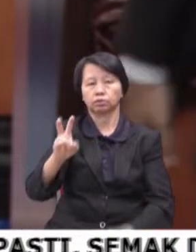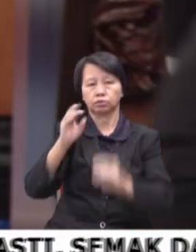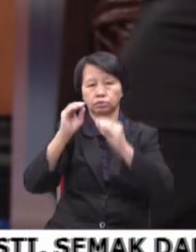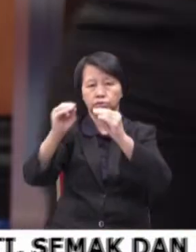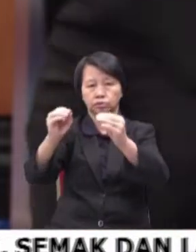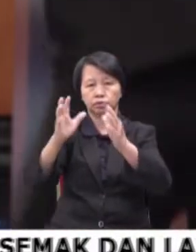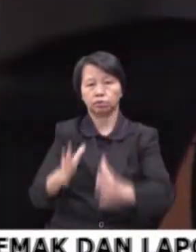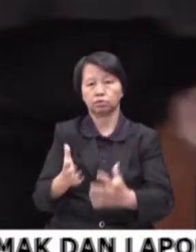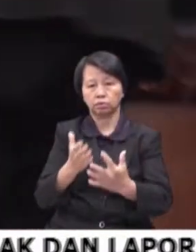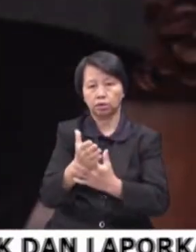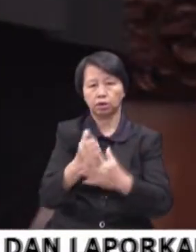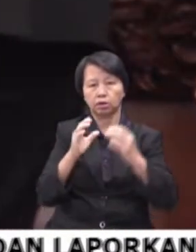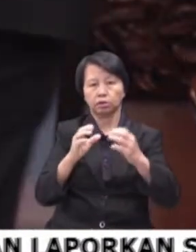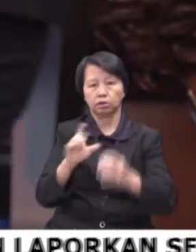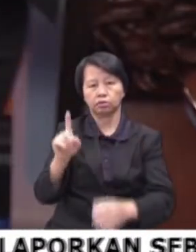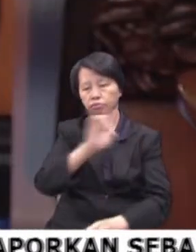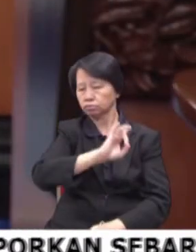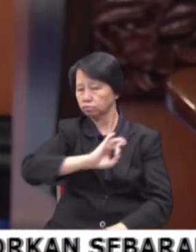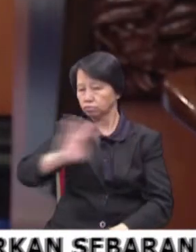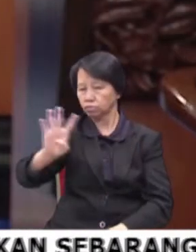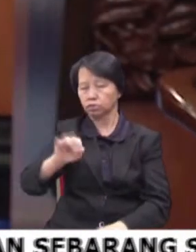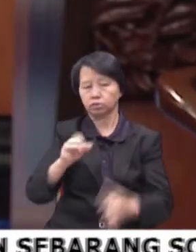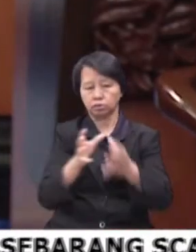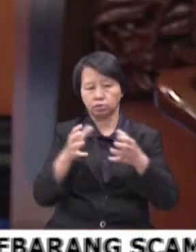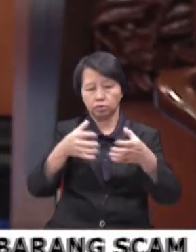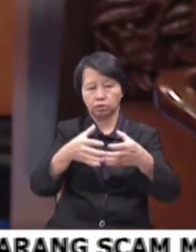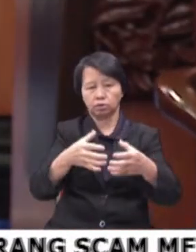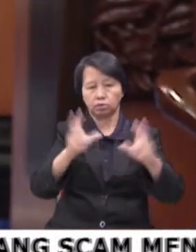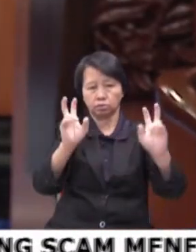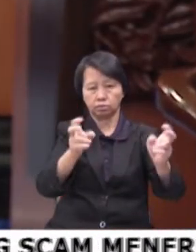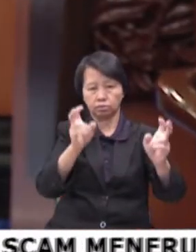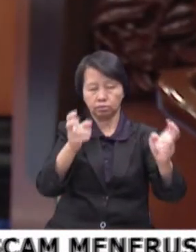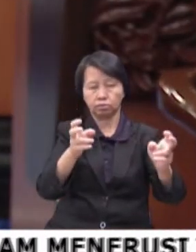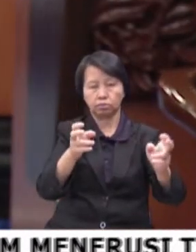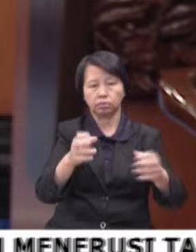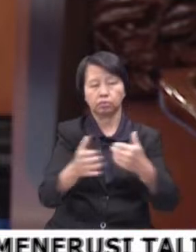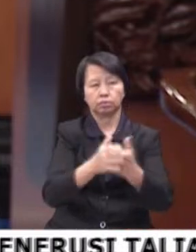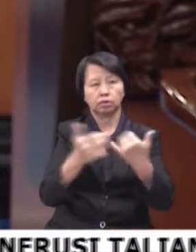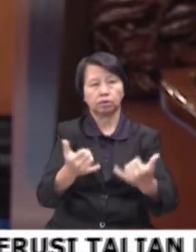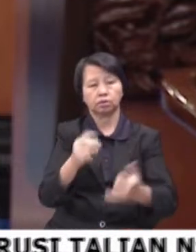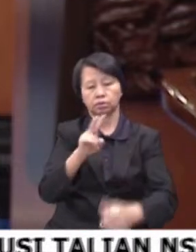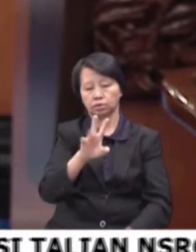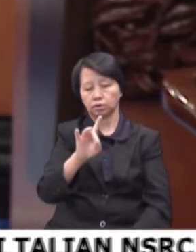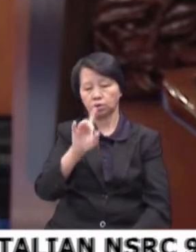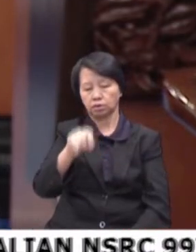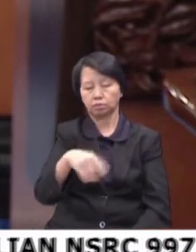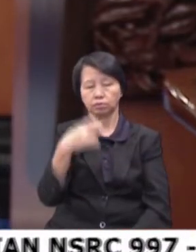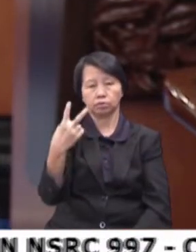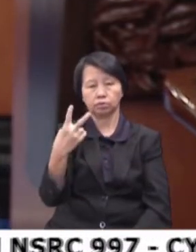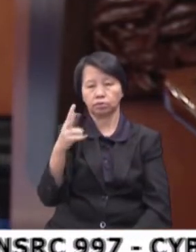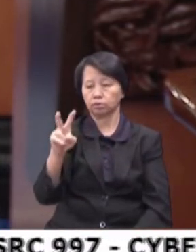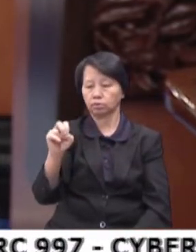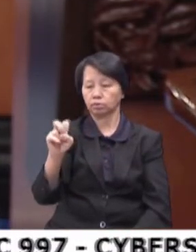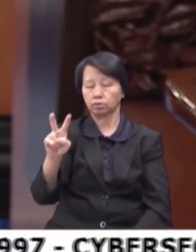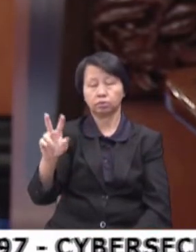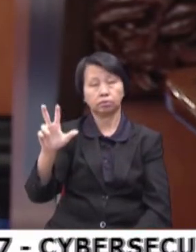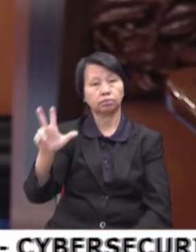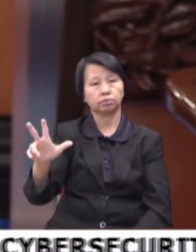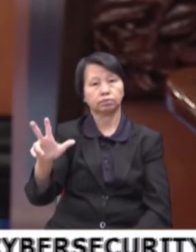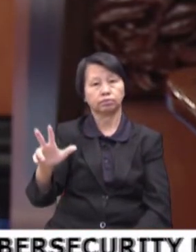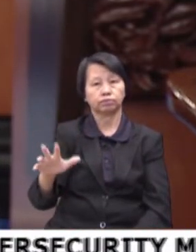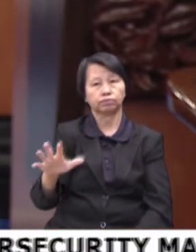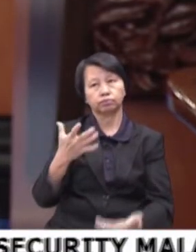guru melalui kae da one of dan cluster mata pelajaran sehingga 28 Februari 223